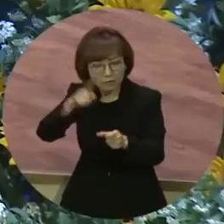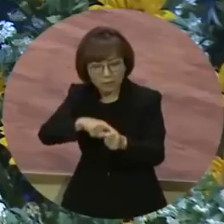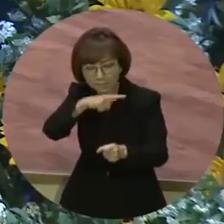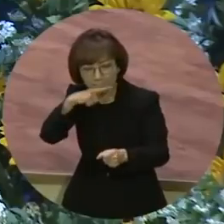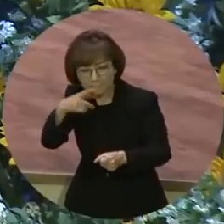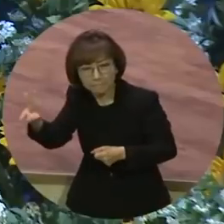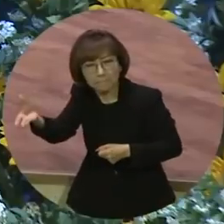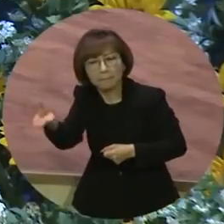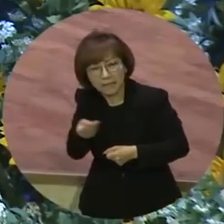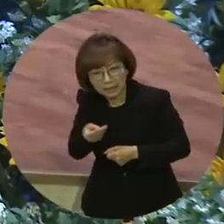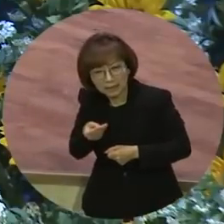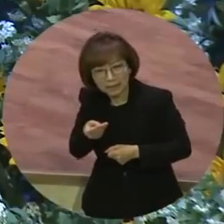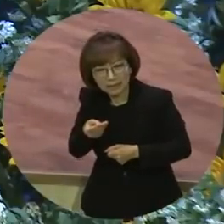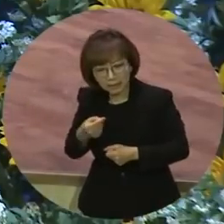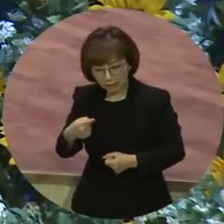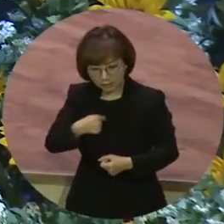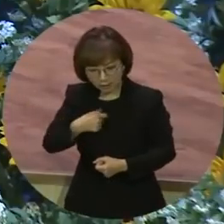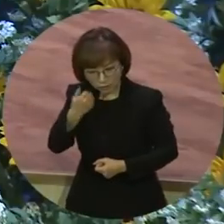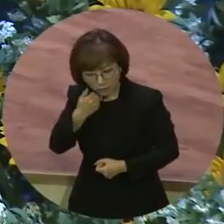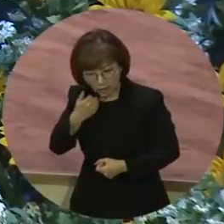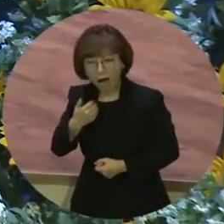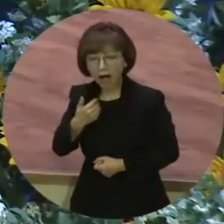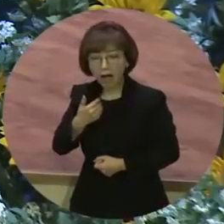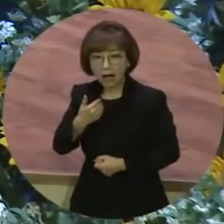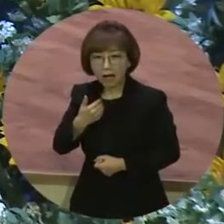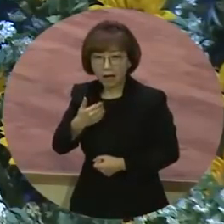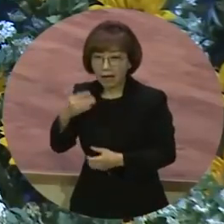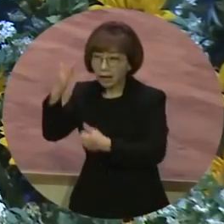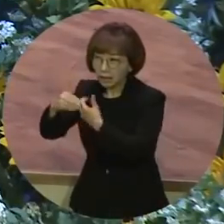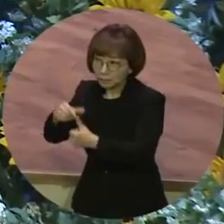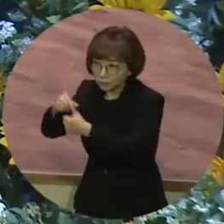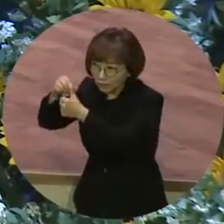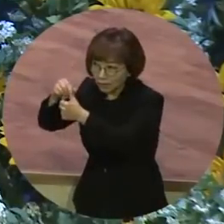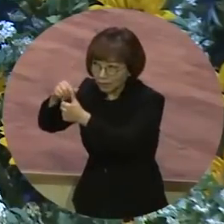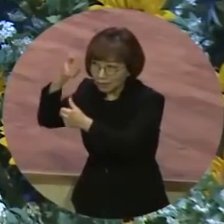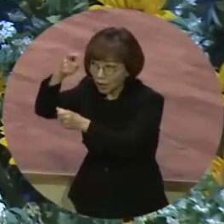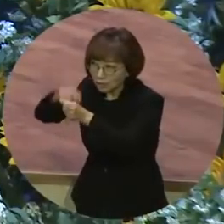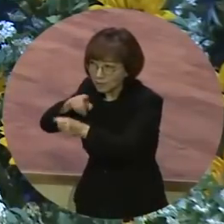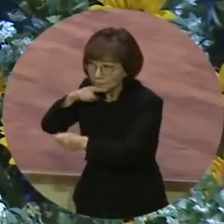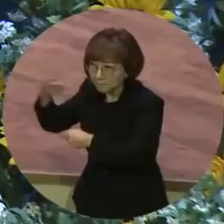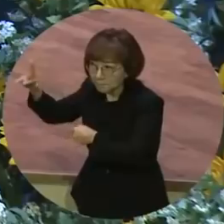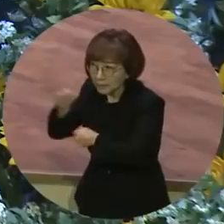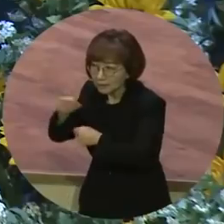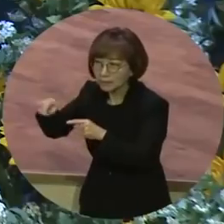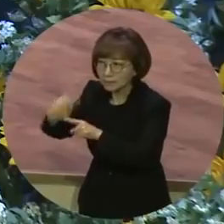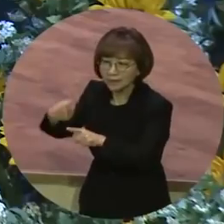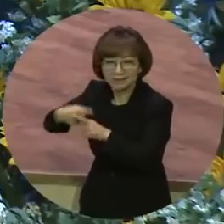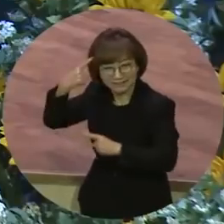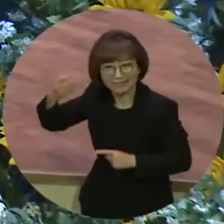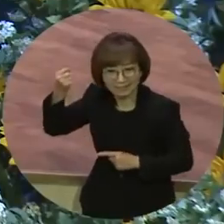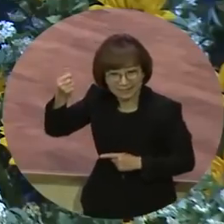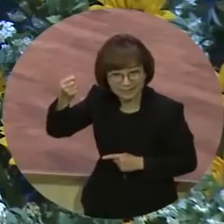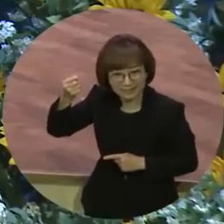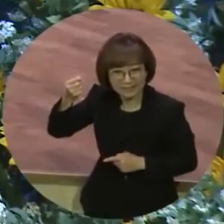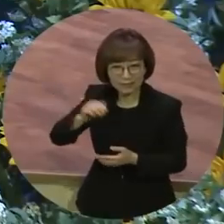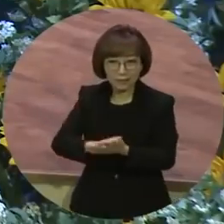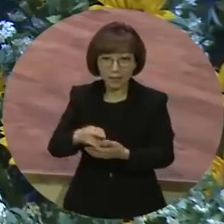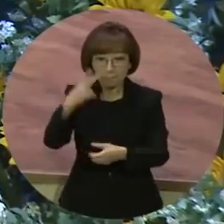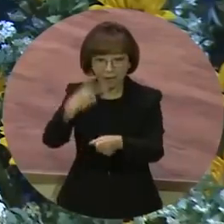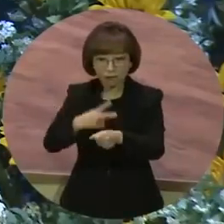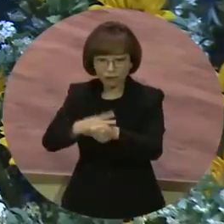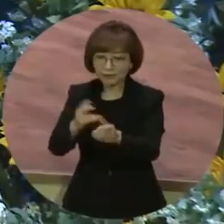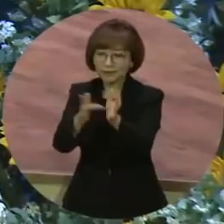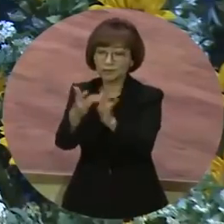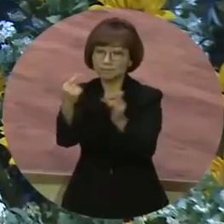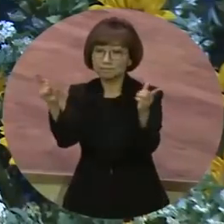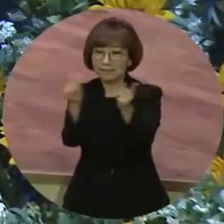졌다라고 생각한 겁니다. 나는 하나님께 빚이 졌다. 더더구나 이 바울은요, 예수님 만나기 전에